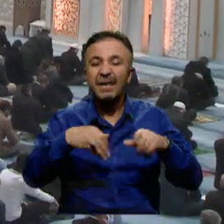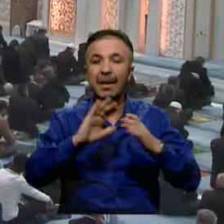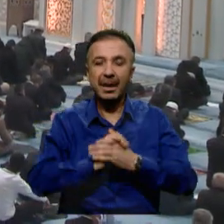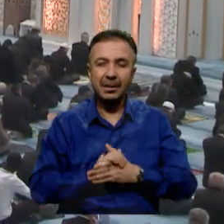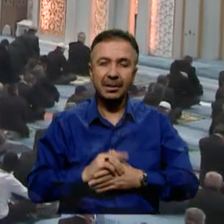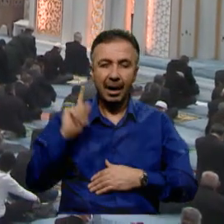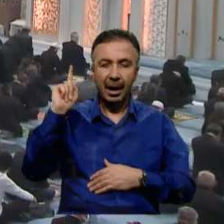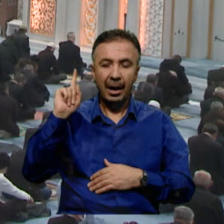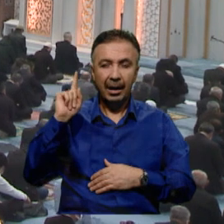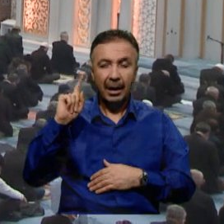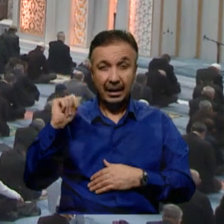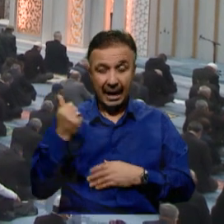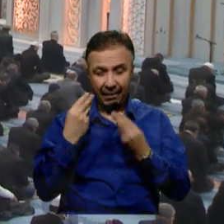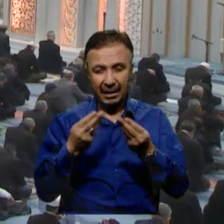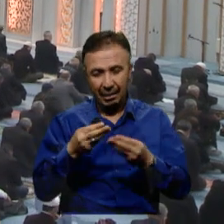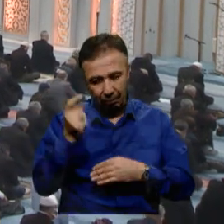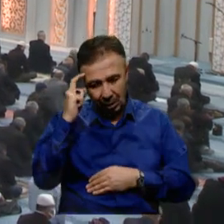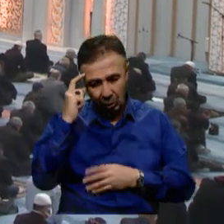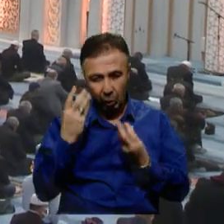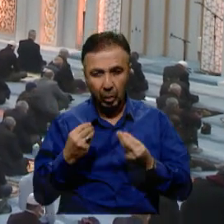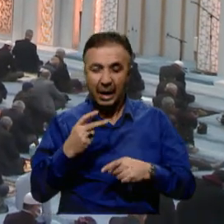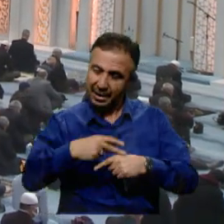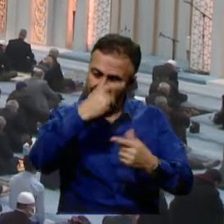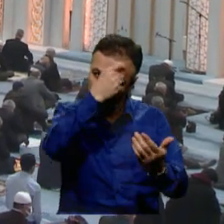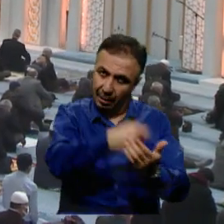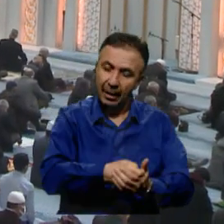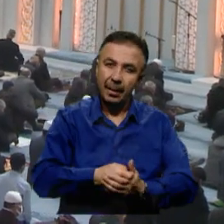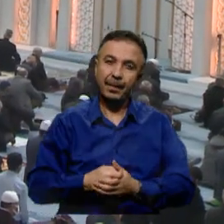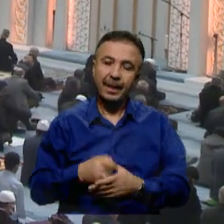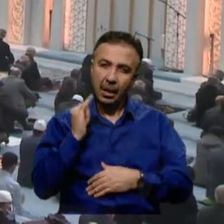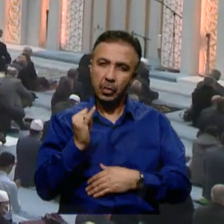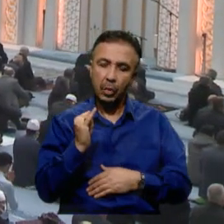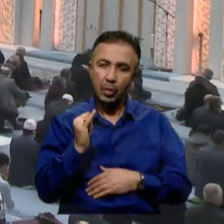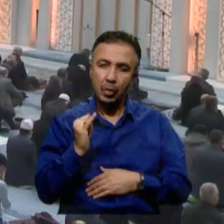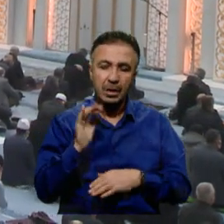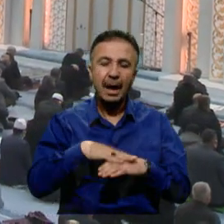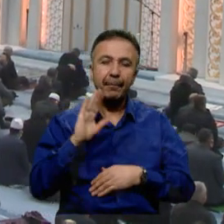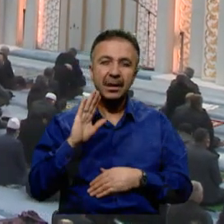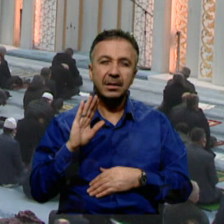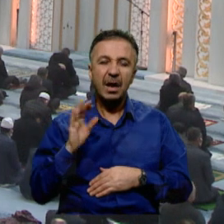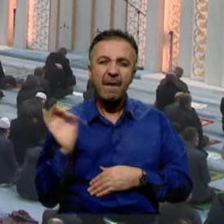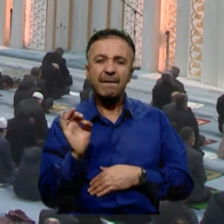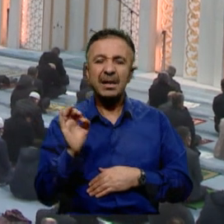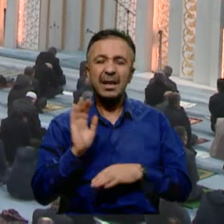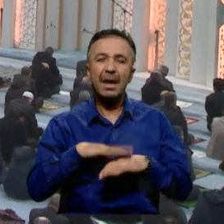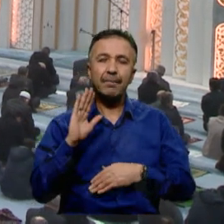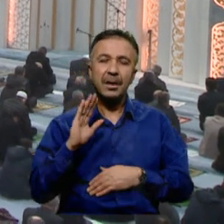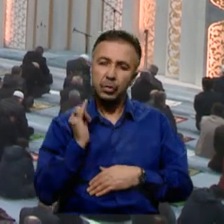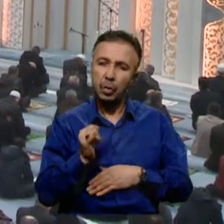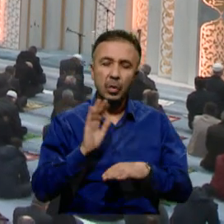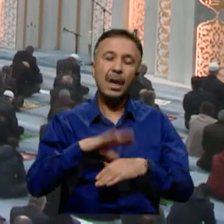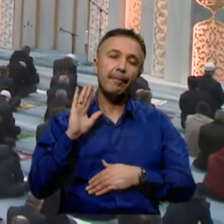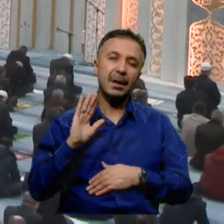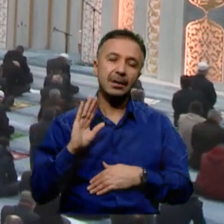bilincinde olur. Zekatını verir. Şer üretmez, fitne fesat üretmez, kötülük üretmez.